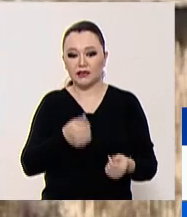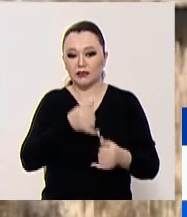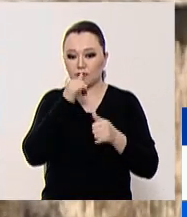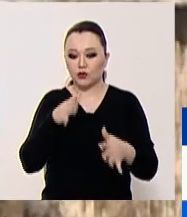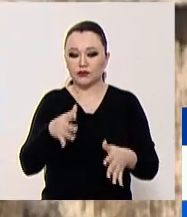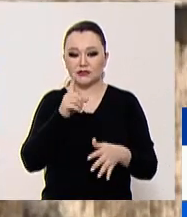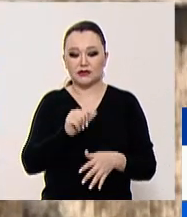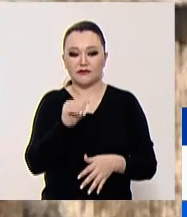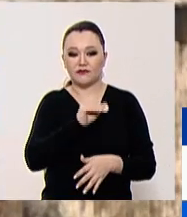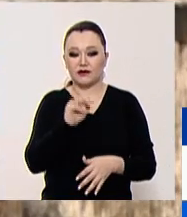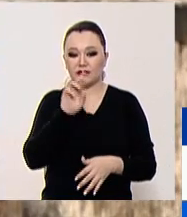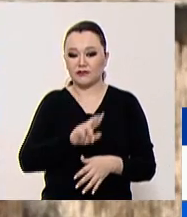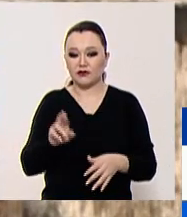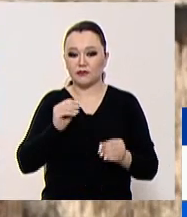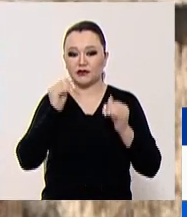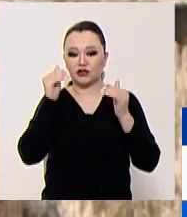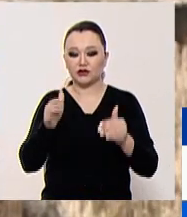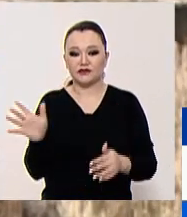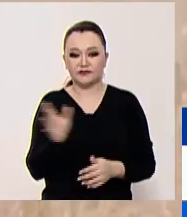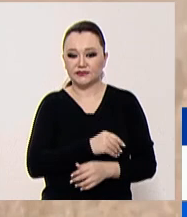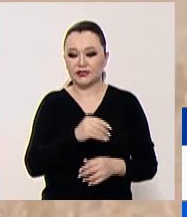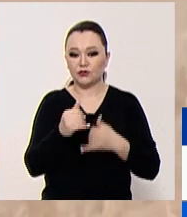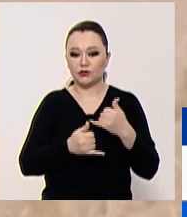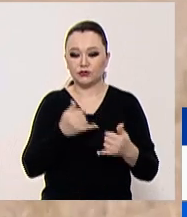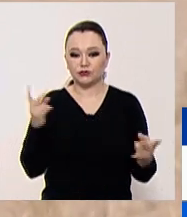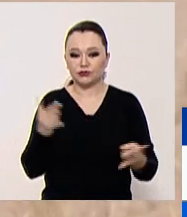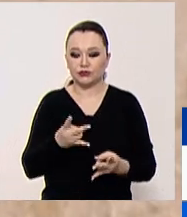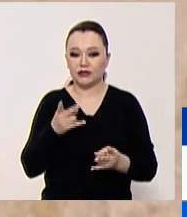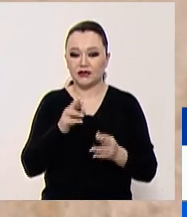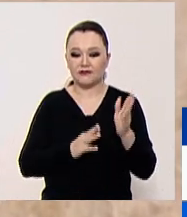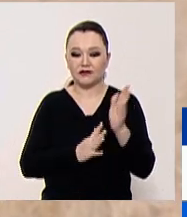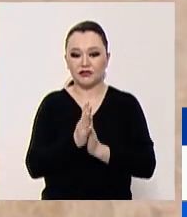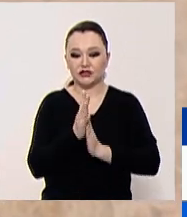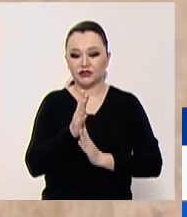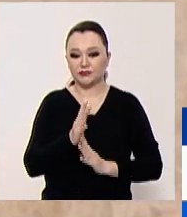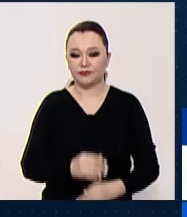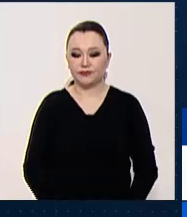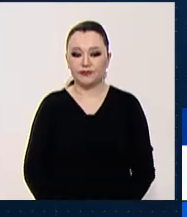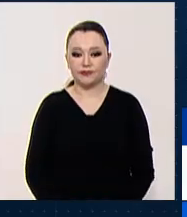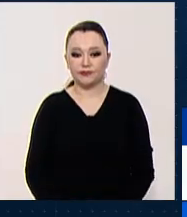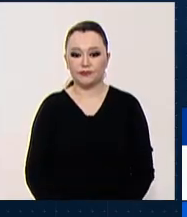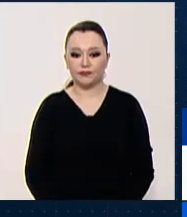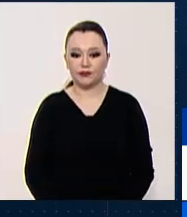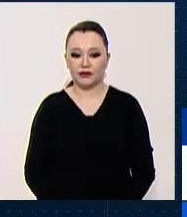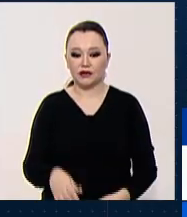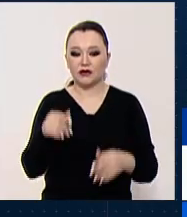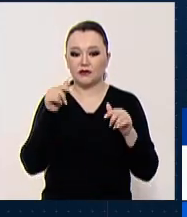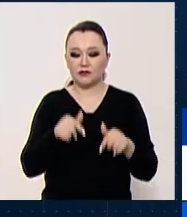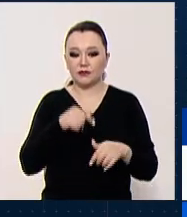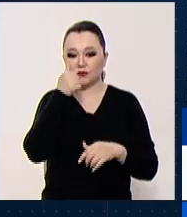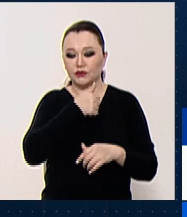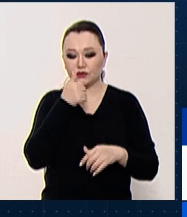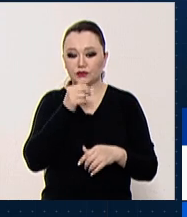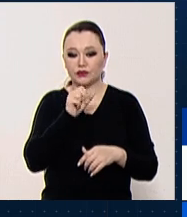За январь-февраль этого года подорожали практически все нужные для выращивания растений удобрения. В прошлом году